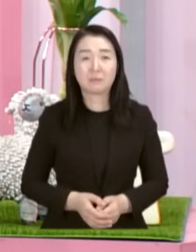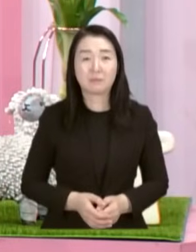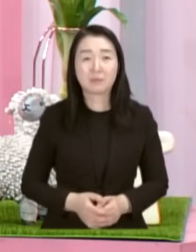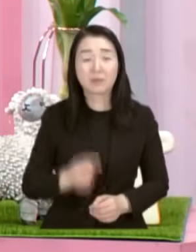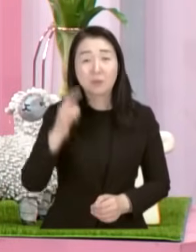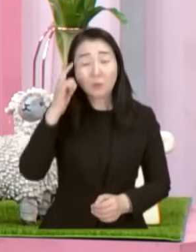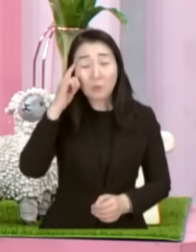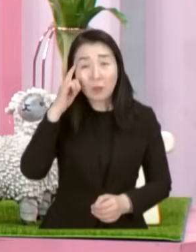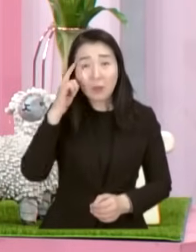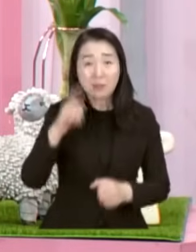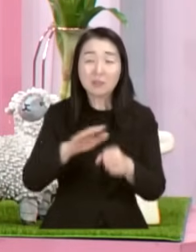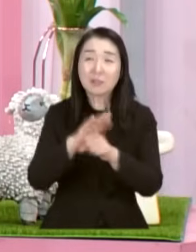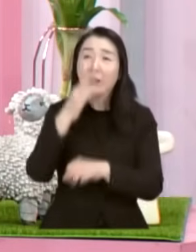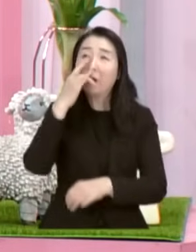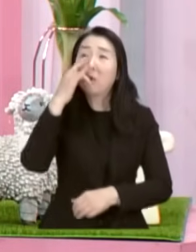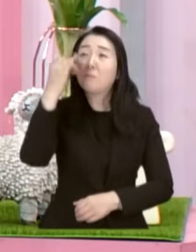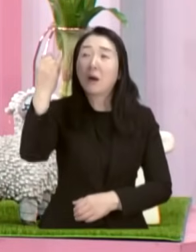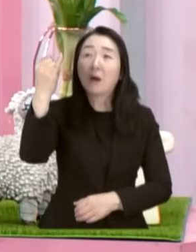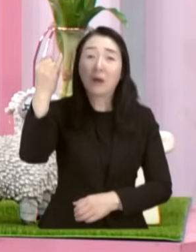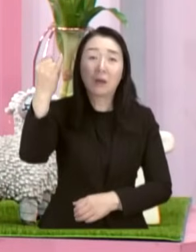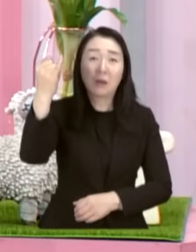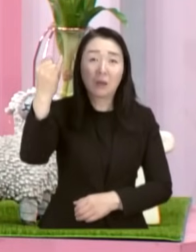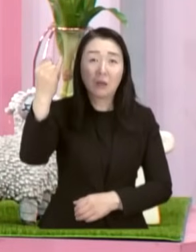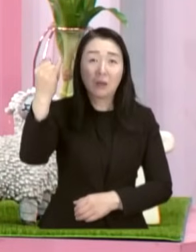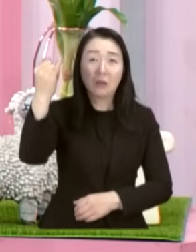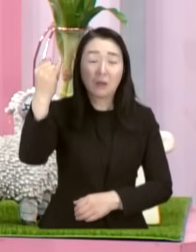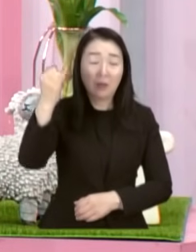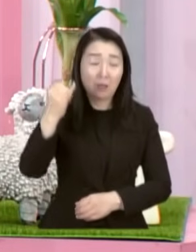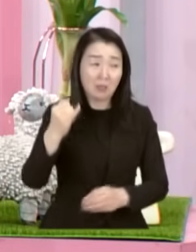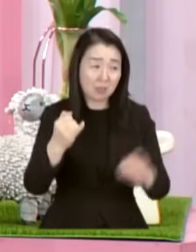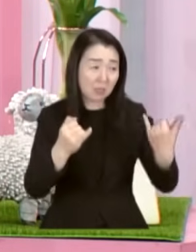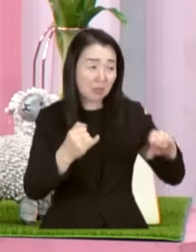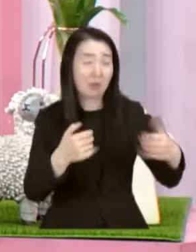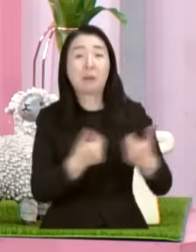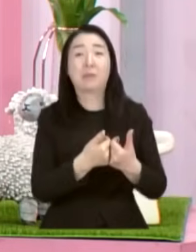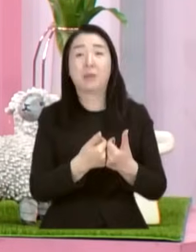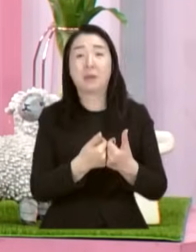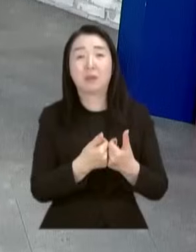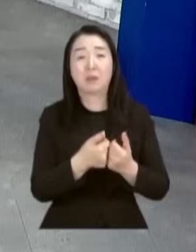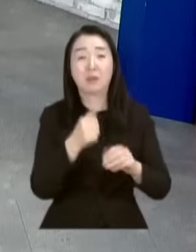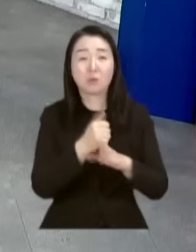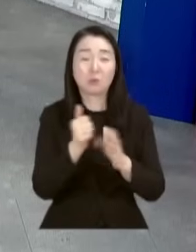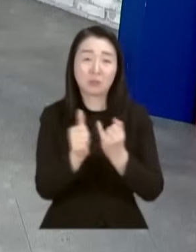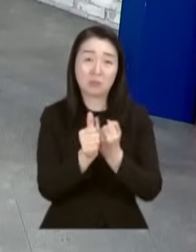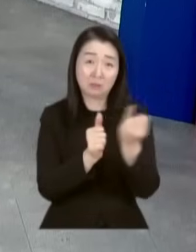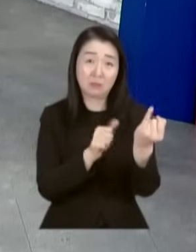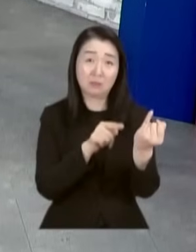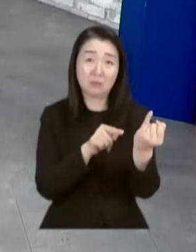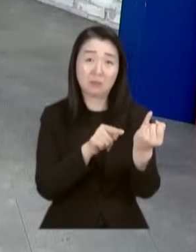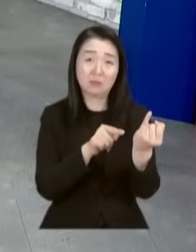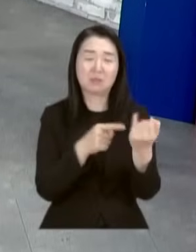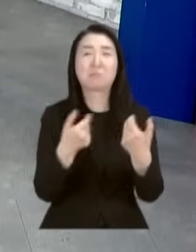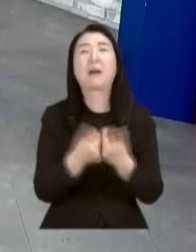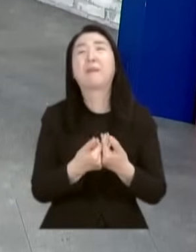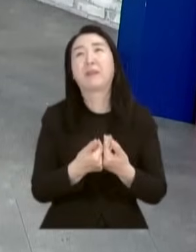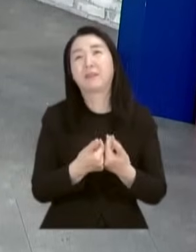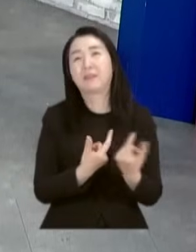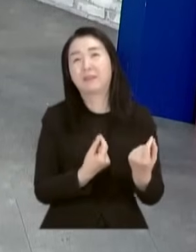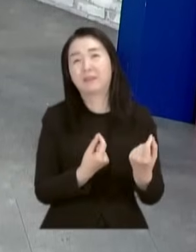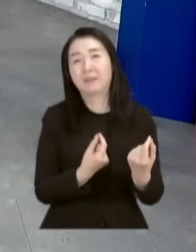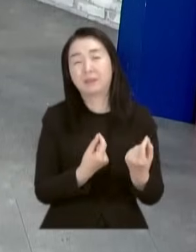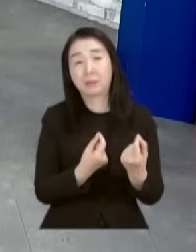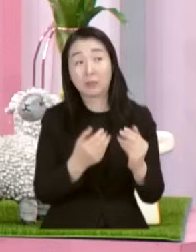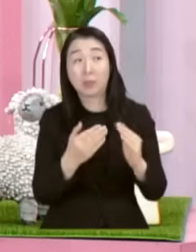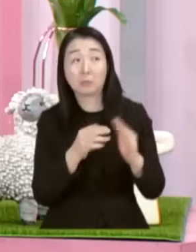거죠. 가족들이 가장 사랑하는 어머니가 아이들이 반대하는데 나중에는 집사람도 사실은